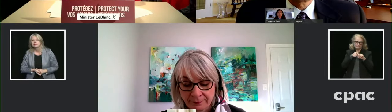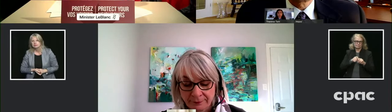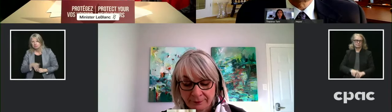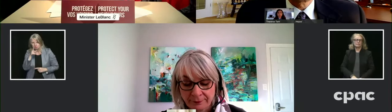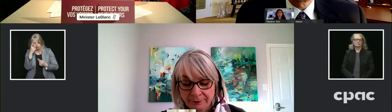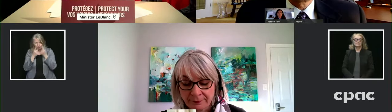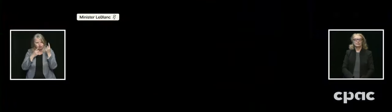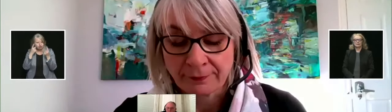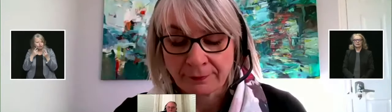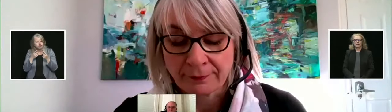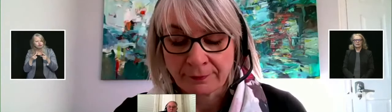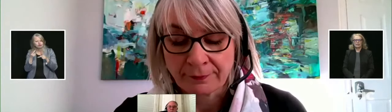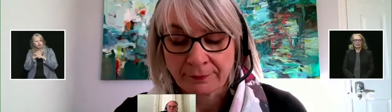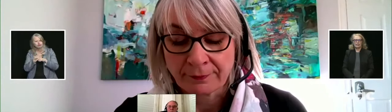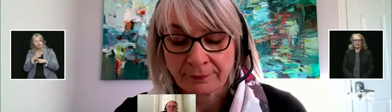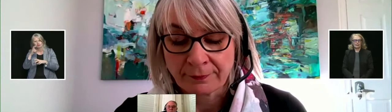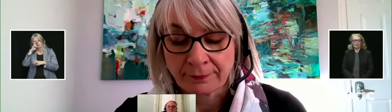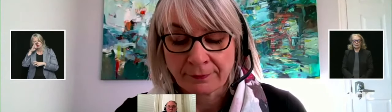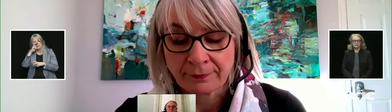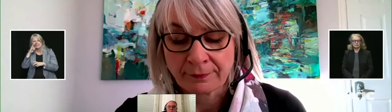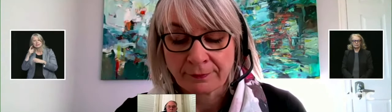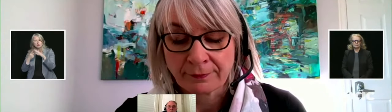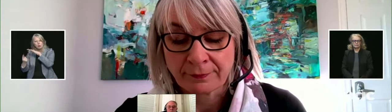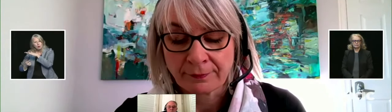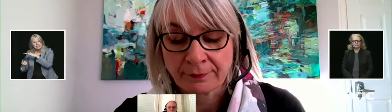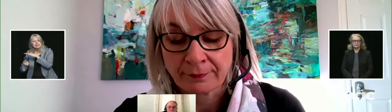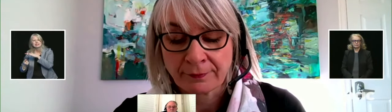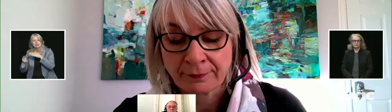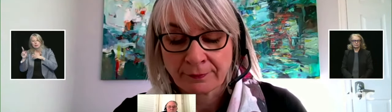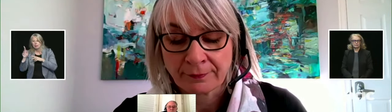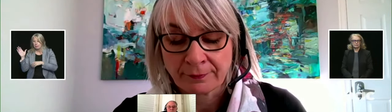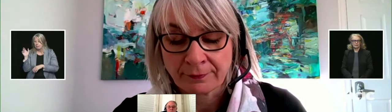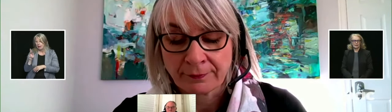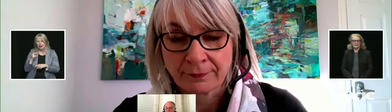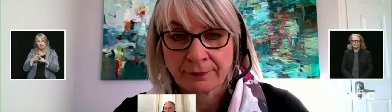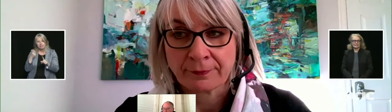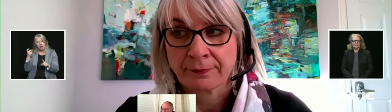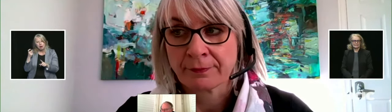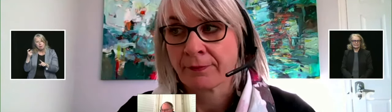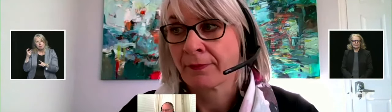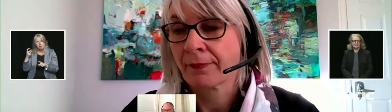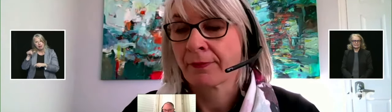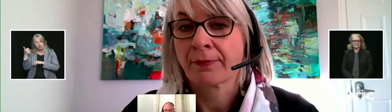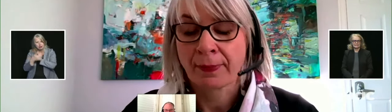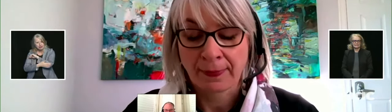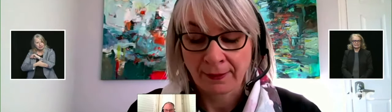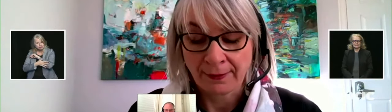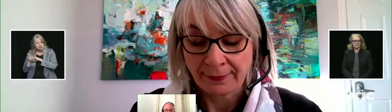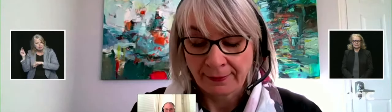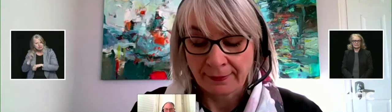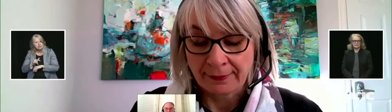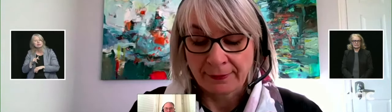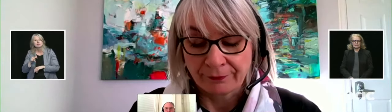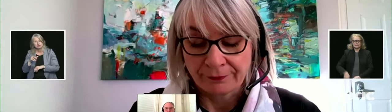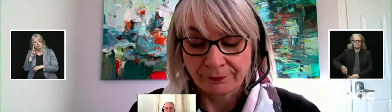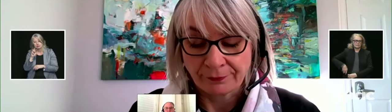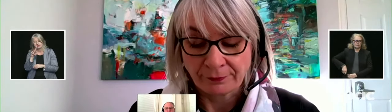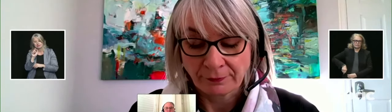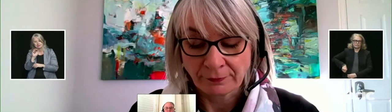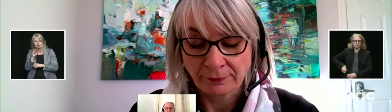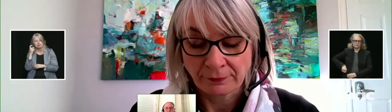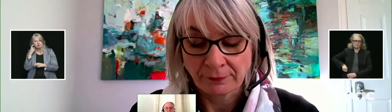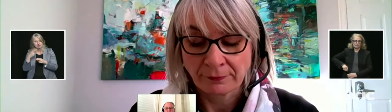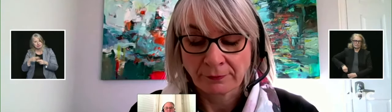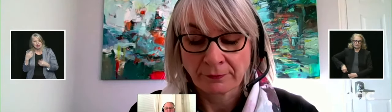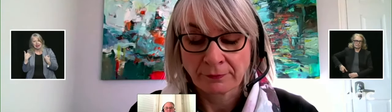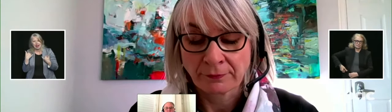stricter enforcement measures and quarantine measures when people return from international travel? As Dr. Tam mentioned, there are now